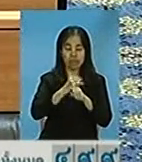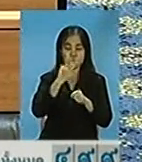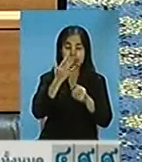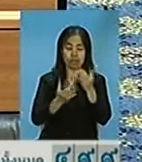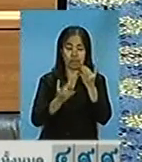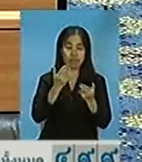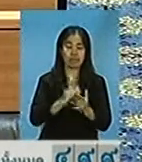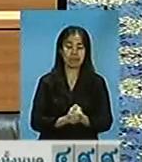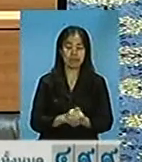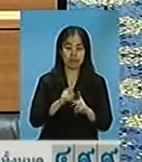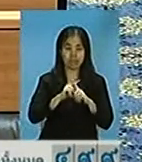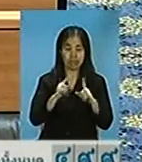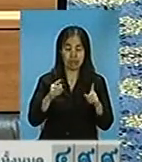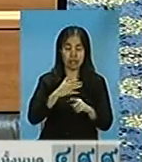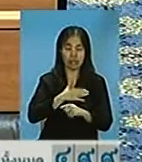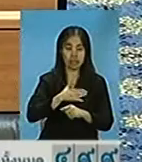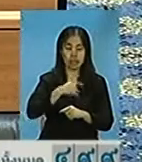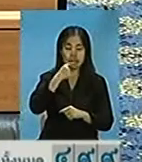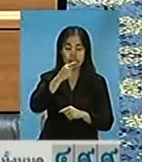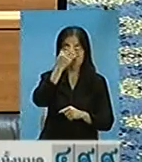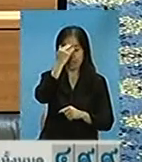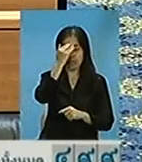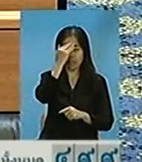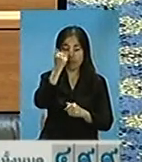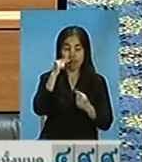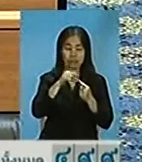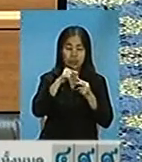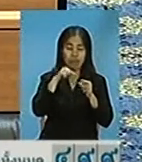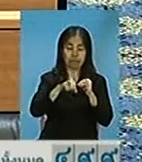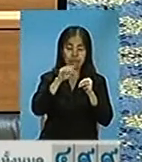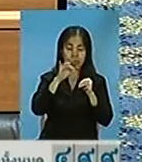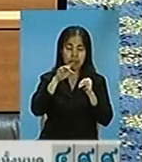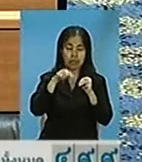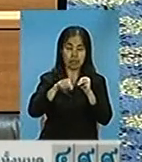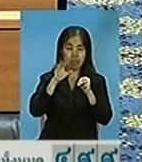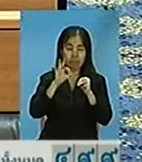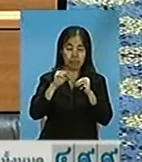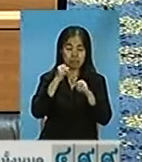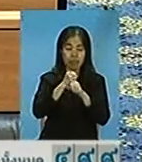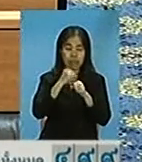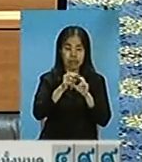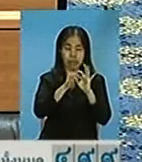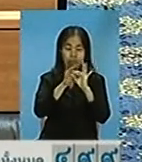ที่ผมพูดอย่างนี้ก็คือว่าการส่งมาตรา8ก็ดีมาตรา9ก็ดีเนี่ยมันต่อเนื่องกันแล้วผมบอกท่านประธาน